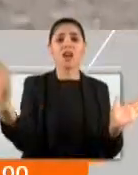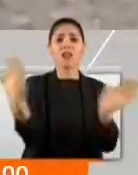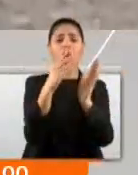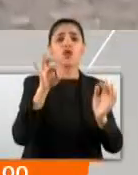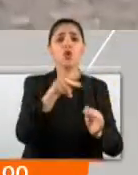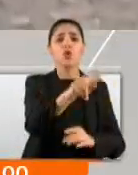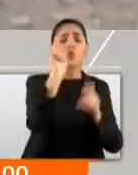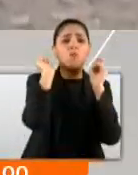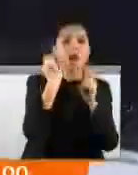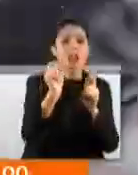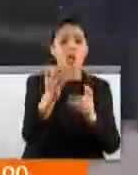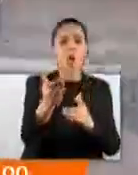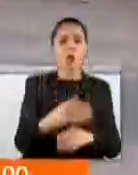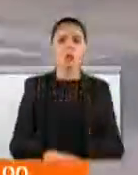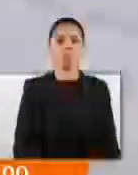karşıya geçmek çok zor.